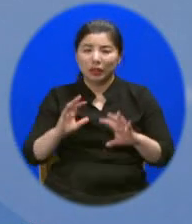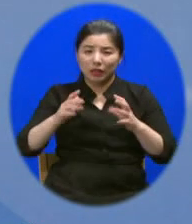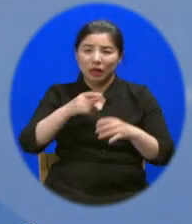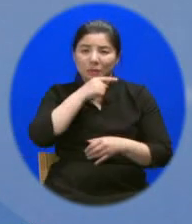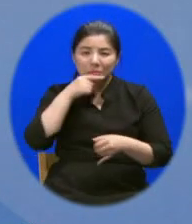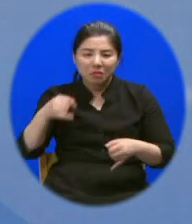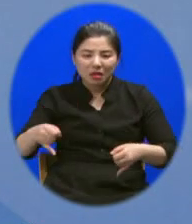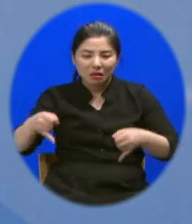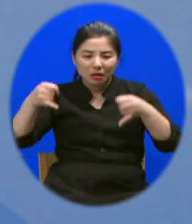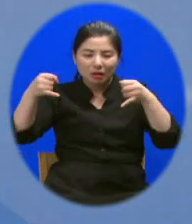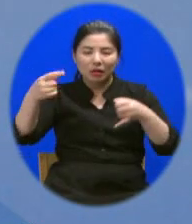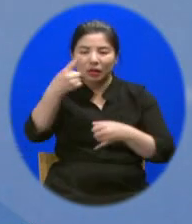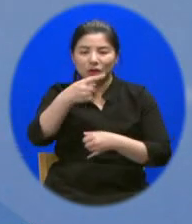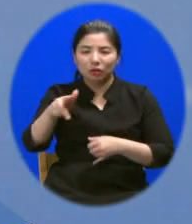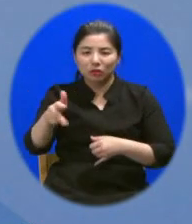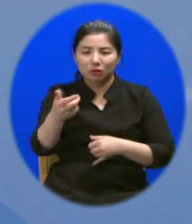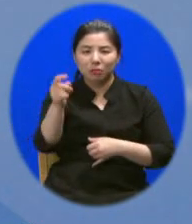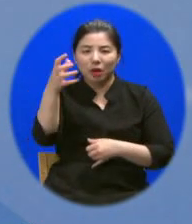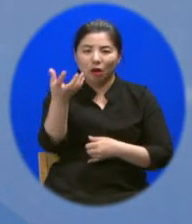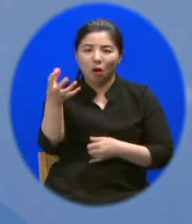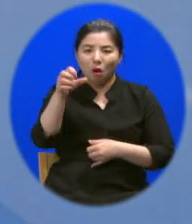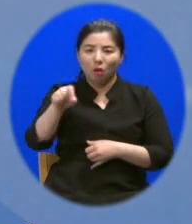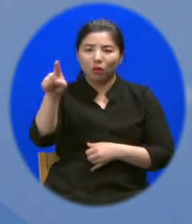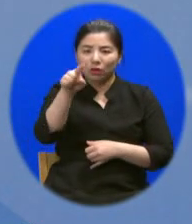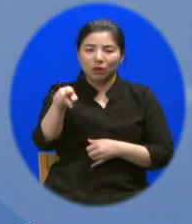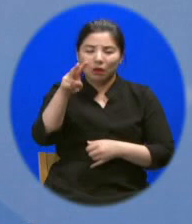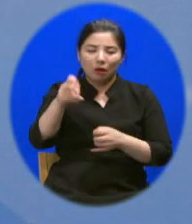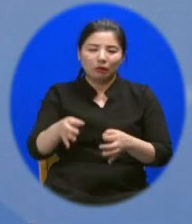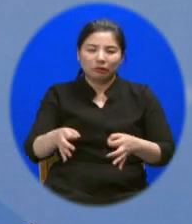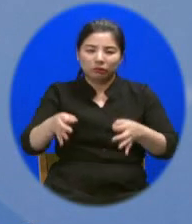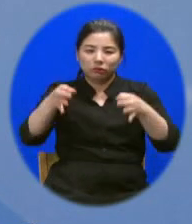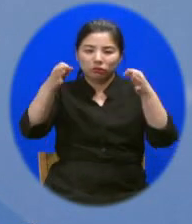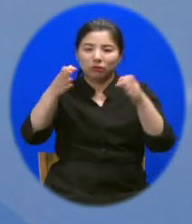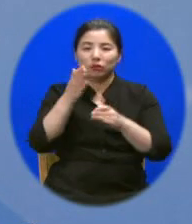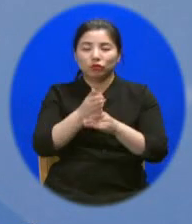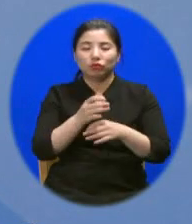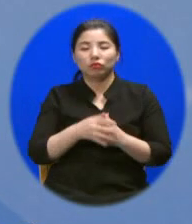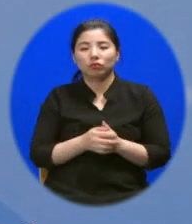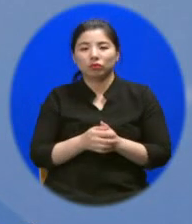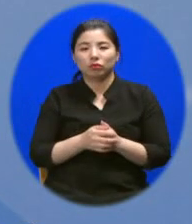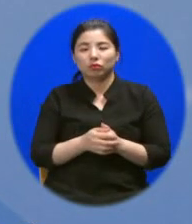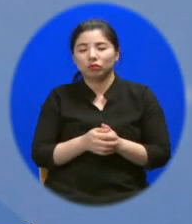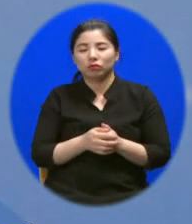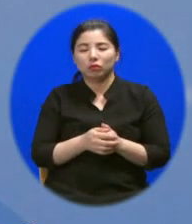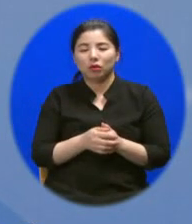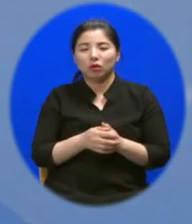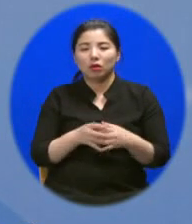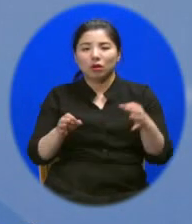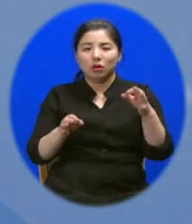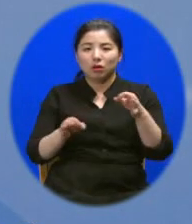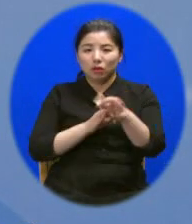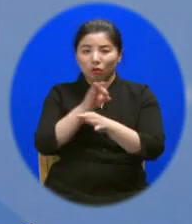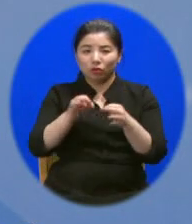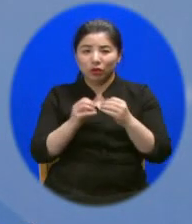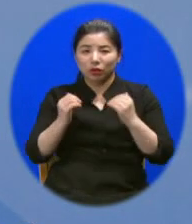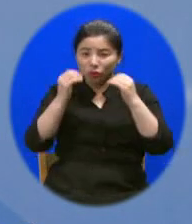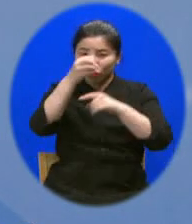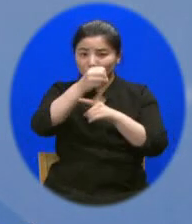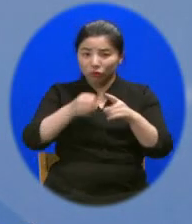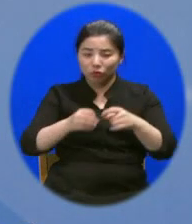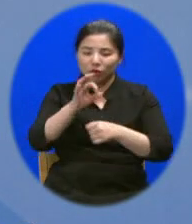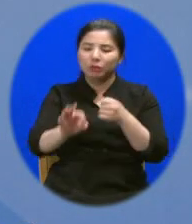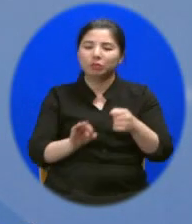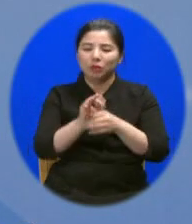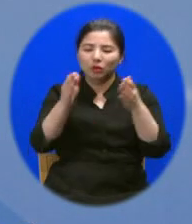1700억 달러 가 넘게 계속 증가하고 있습니다 경제성장률은 10년 내에